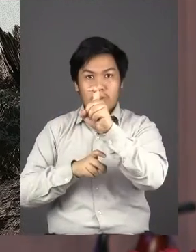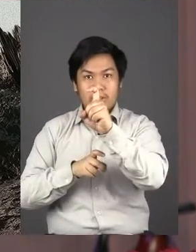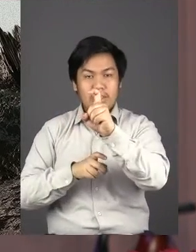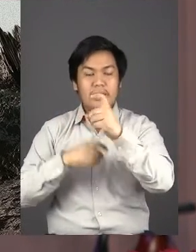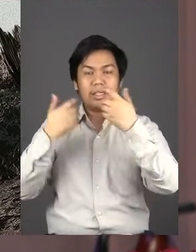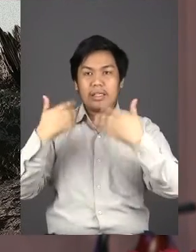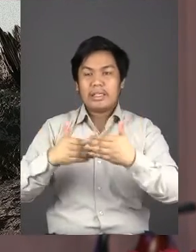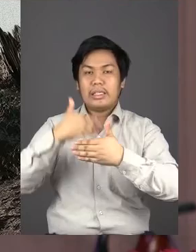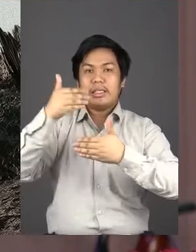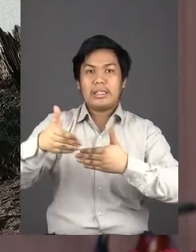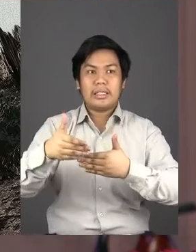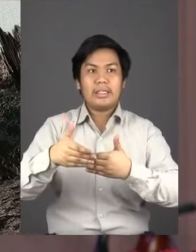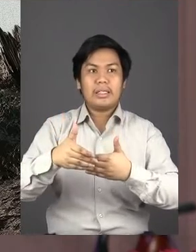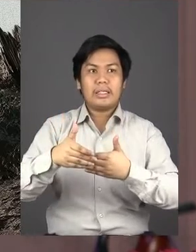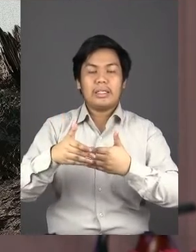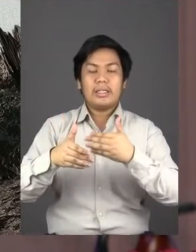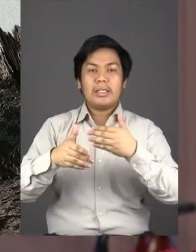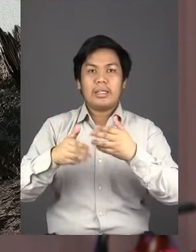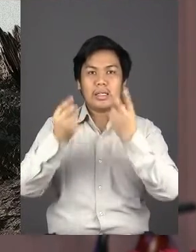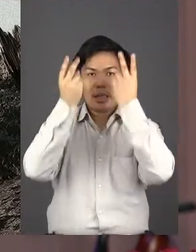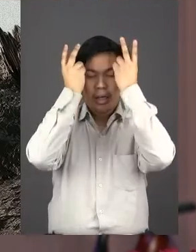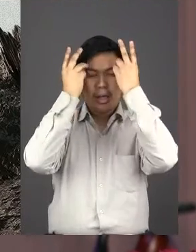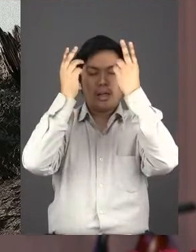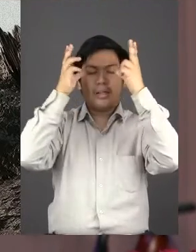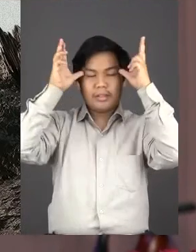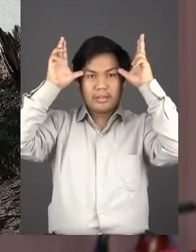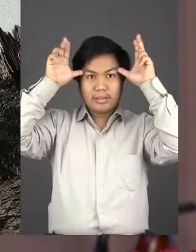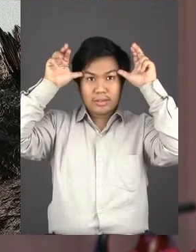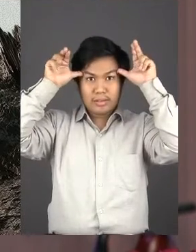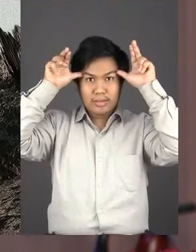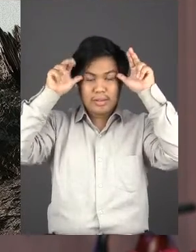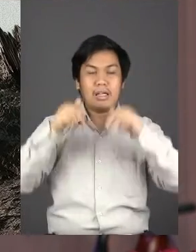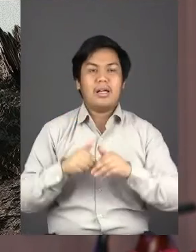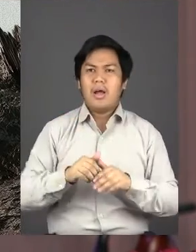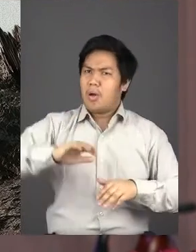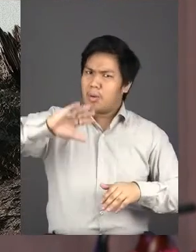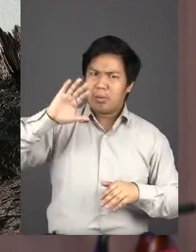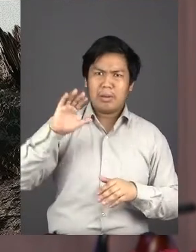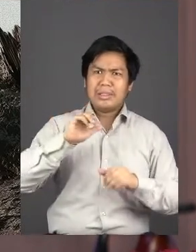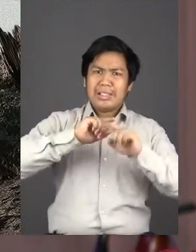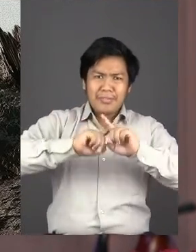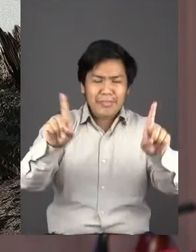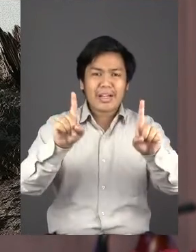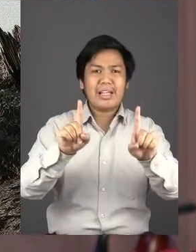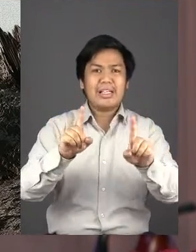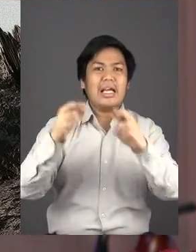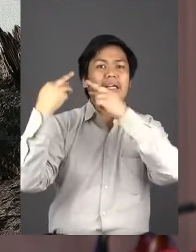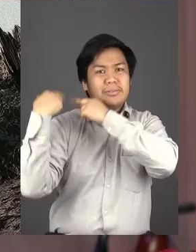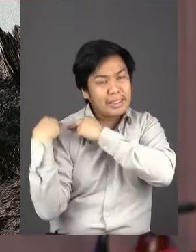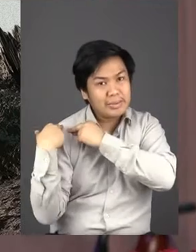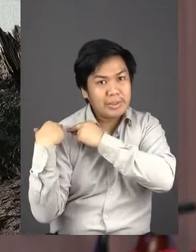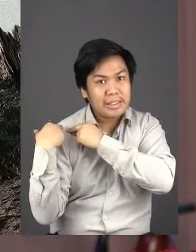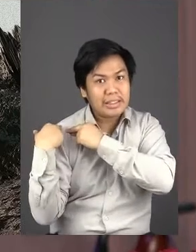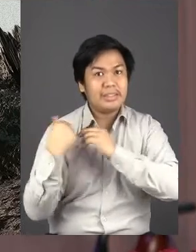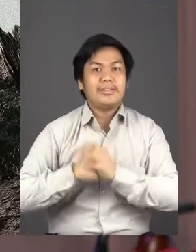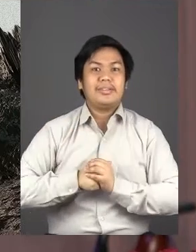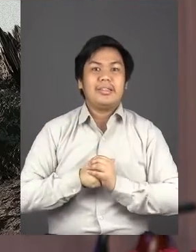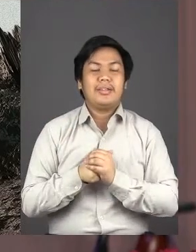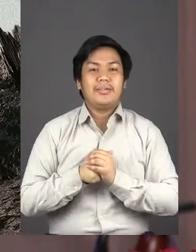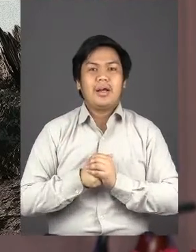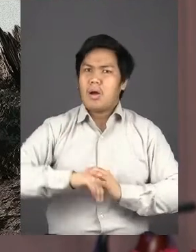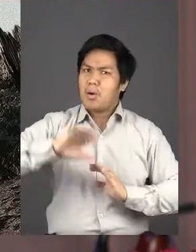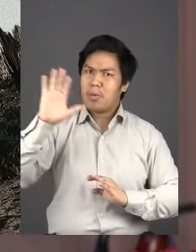hindi dapat pareho ang pamatok, ang yoke. Yun po ang tinutukoy dito. Do not